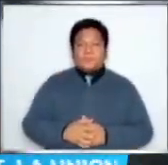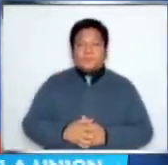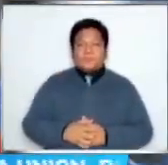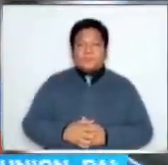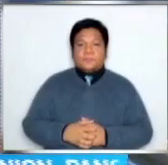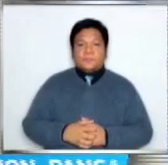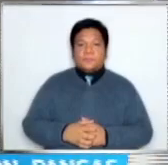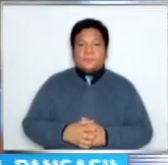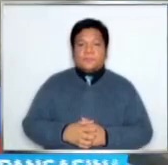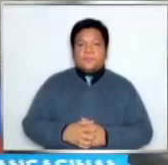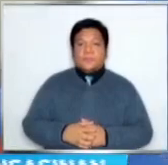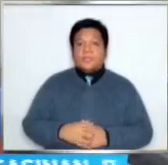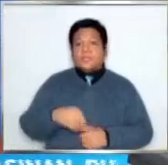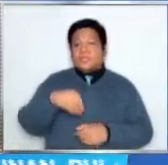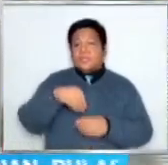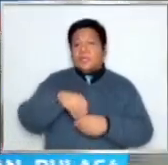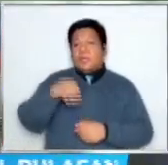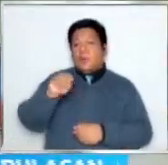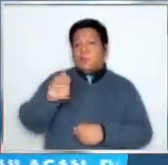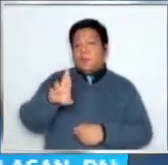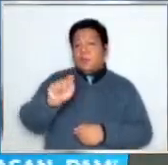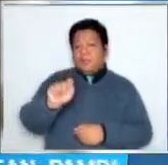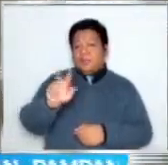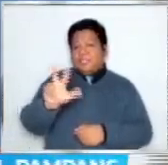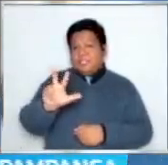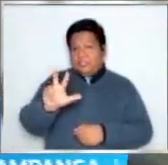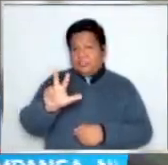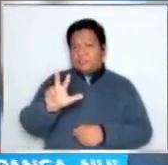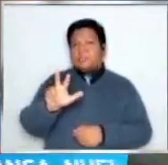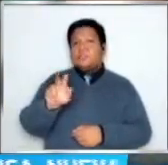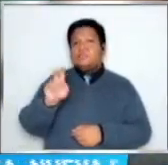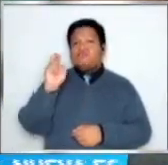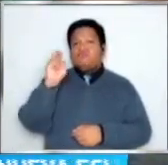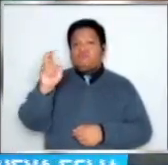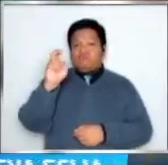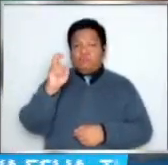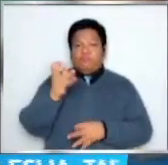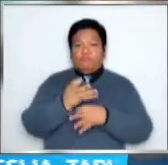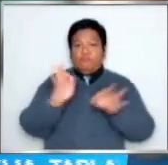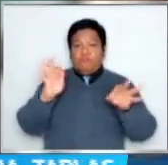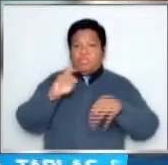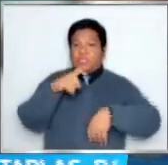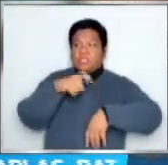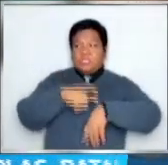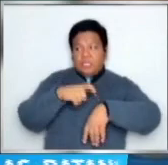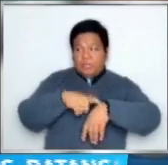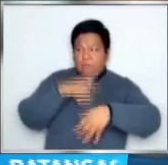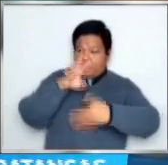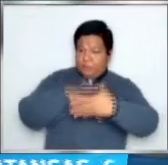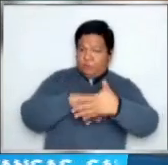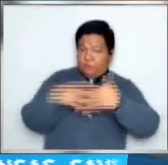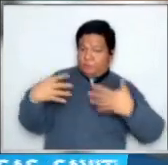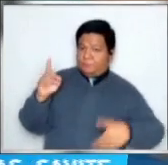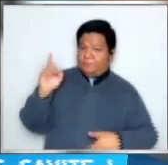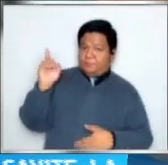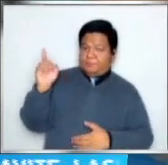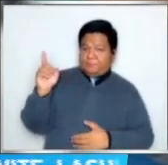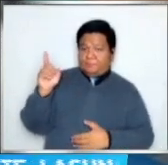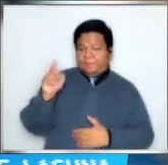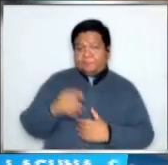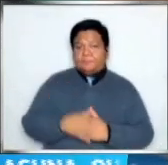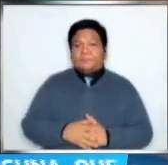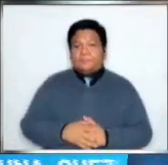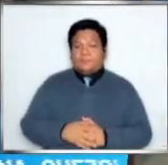Sa MR3 naman, libre sila mula 7 a.m. hanggang 9 a.m. at 5 p.m. to 7